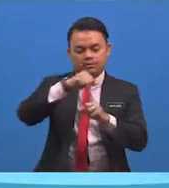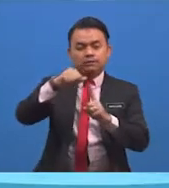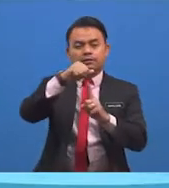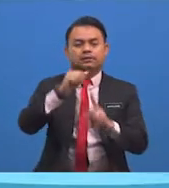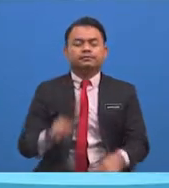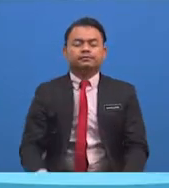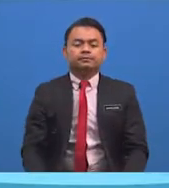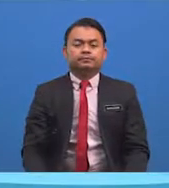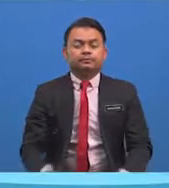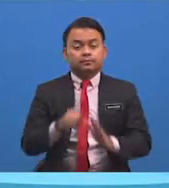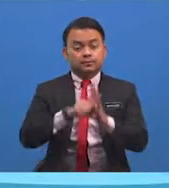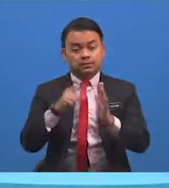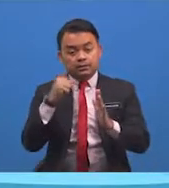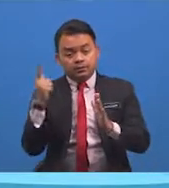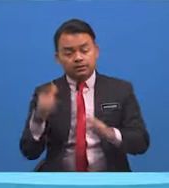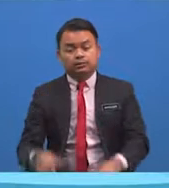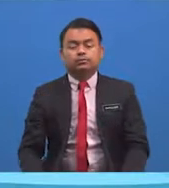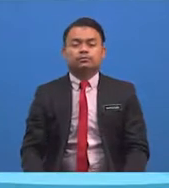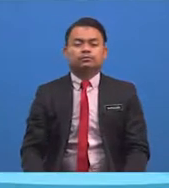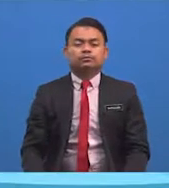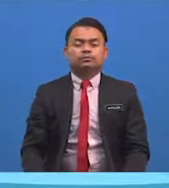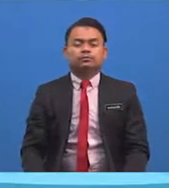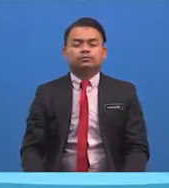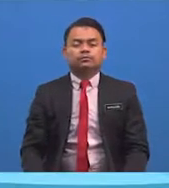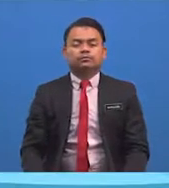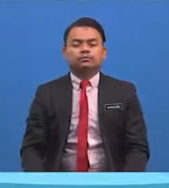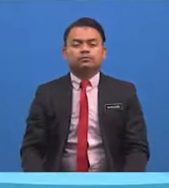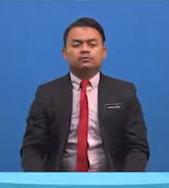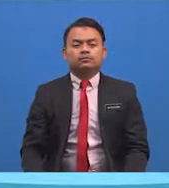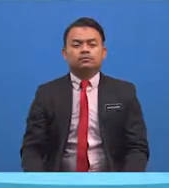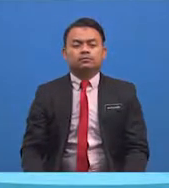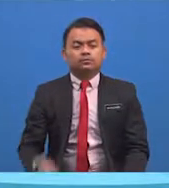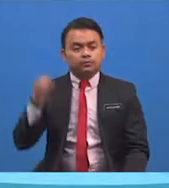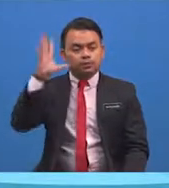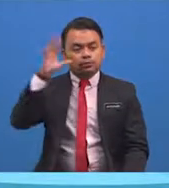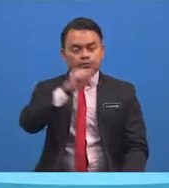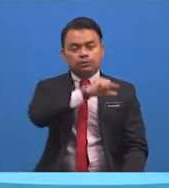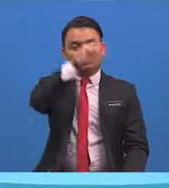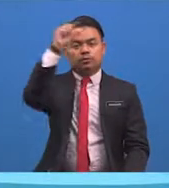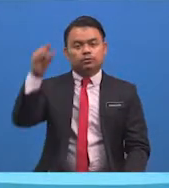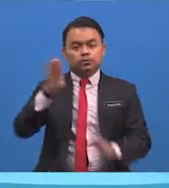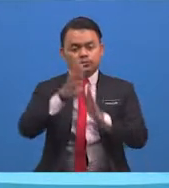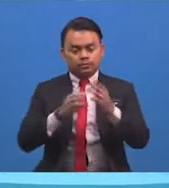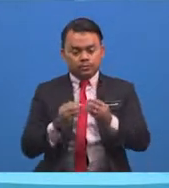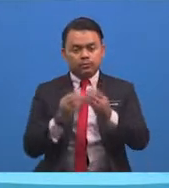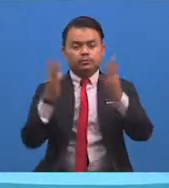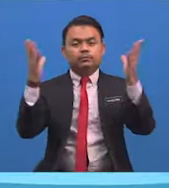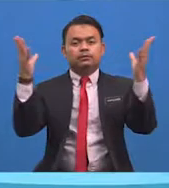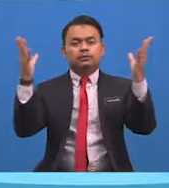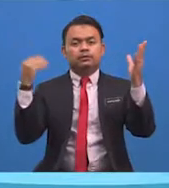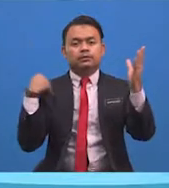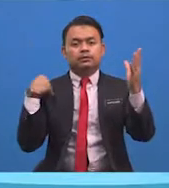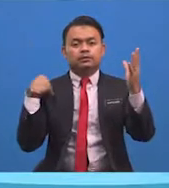itu, letusan gunung berapi juga membebaskan gas seperti karbon